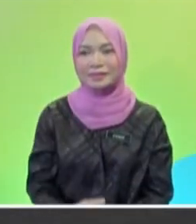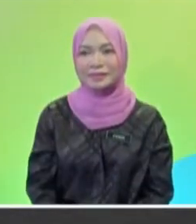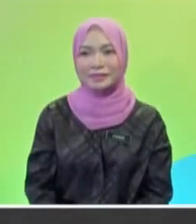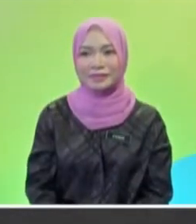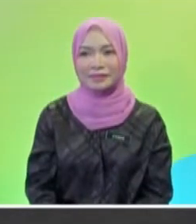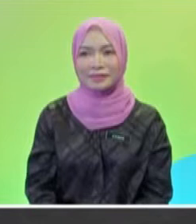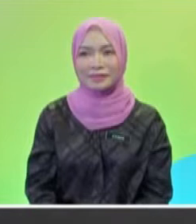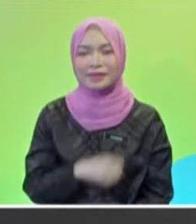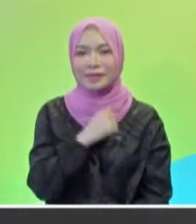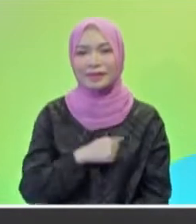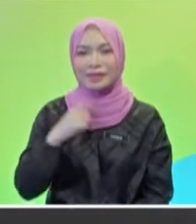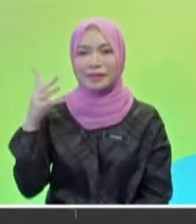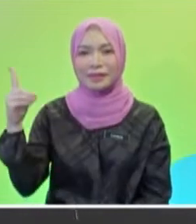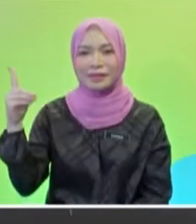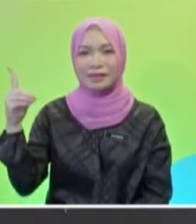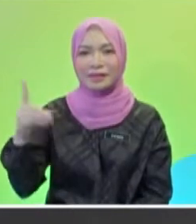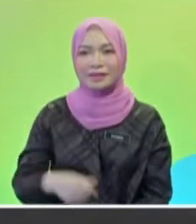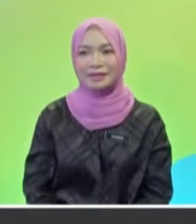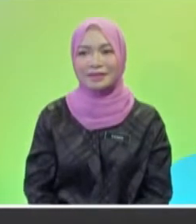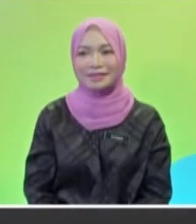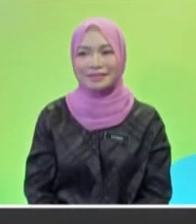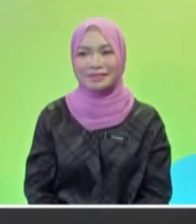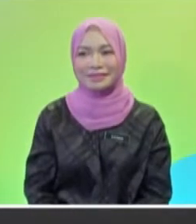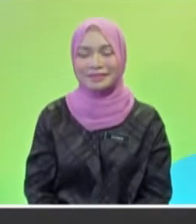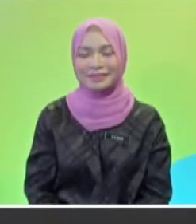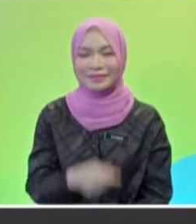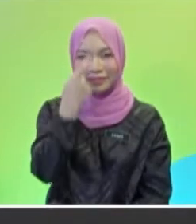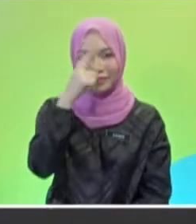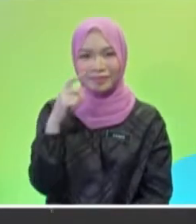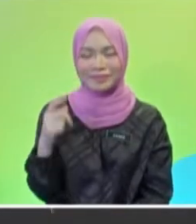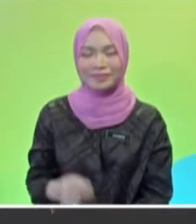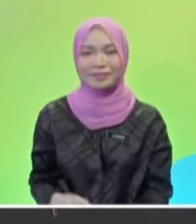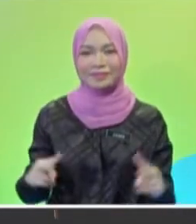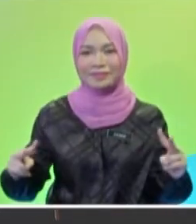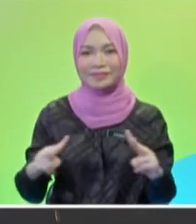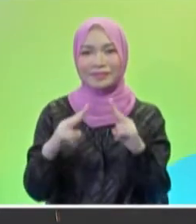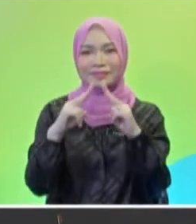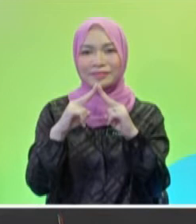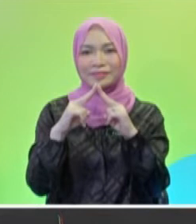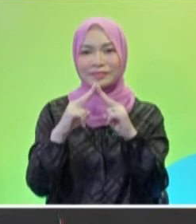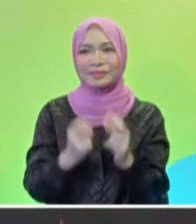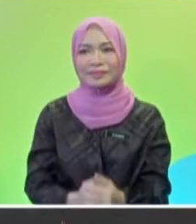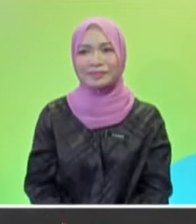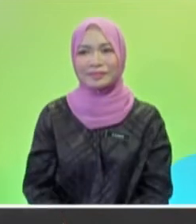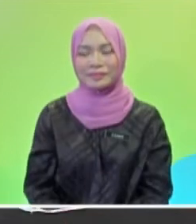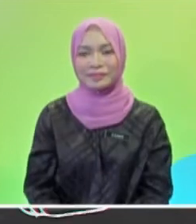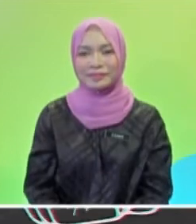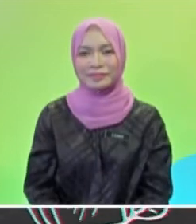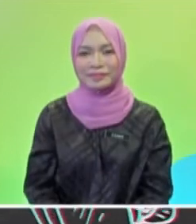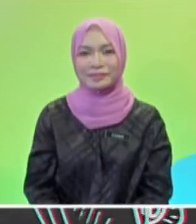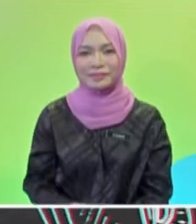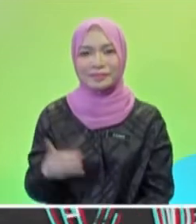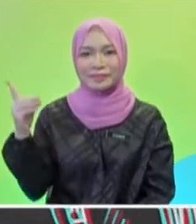sddd2 dibutuhkan diperkuat periksa Perancis nah datanya tesela label di happen